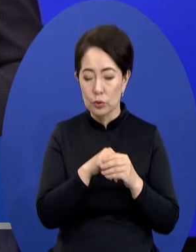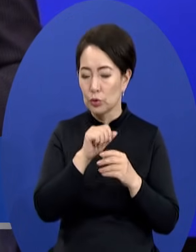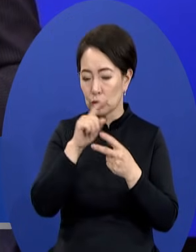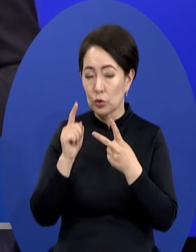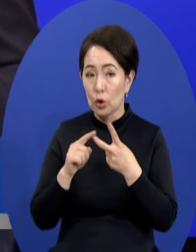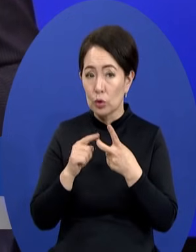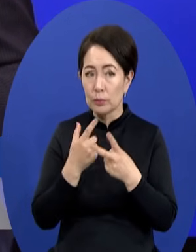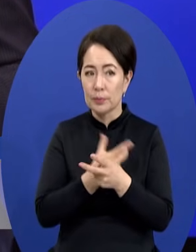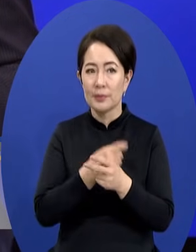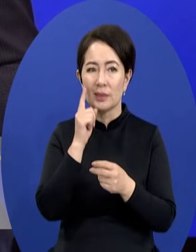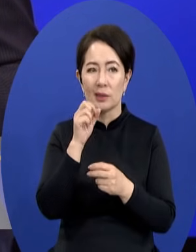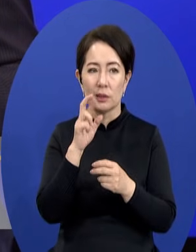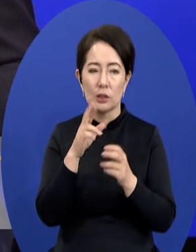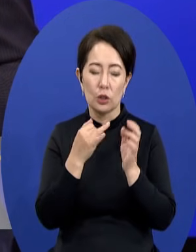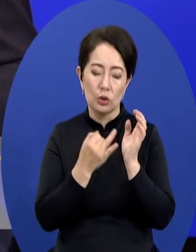дугаар тундаа